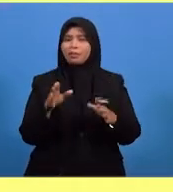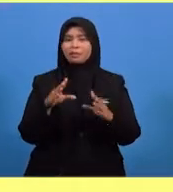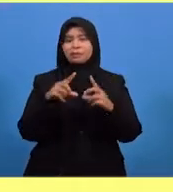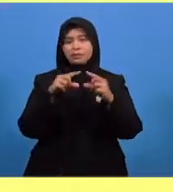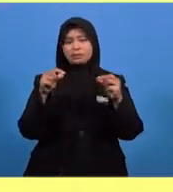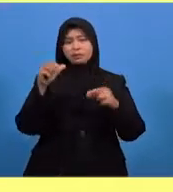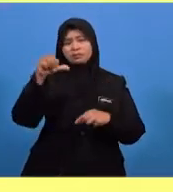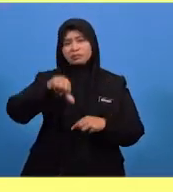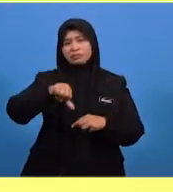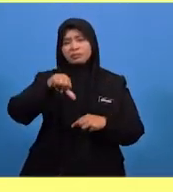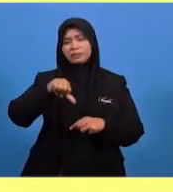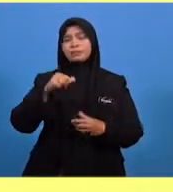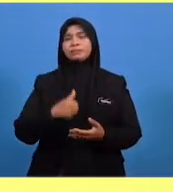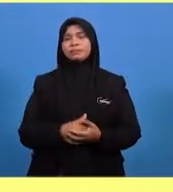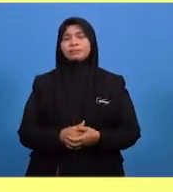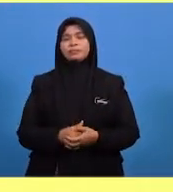jepun